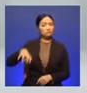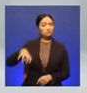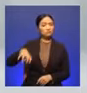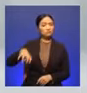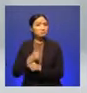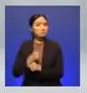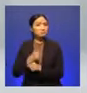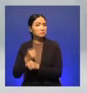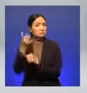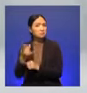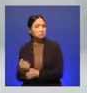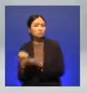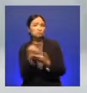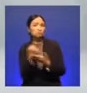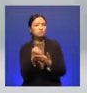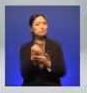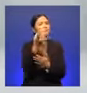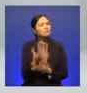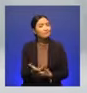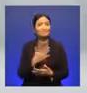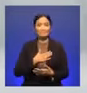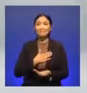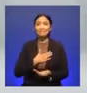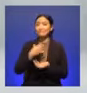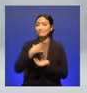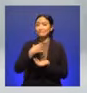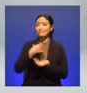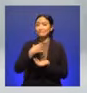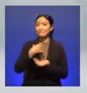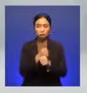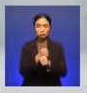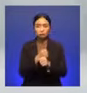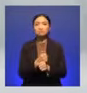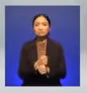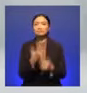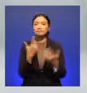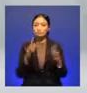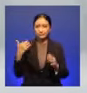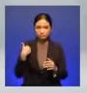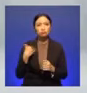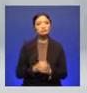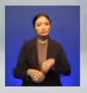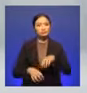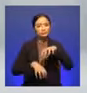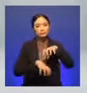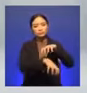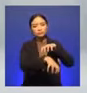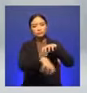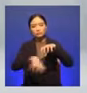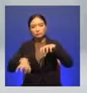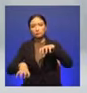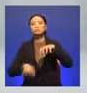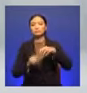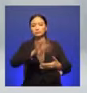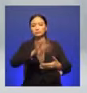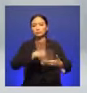ธีการทำงานแบบสสส.อย่างไรเมื่อตอนต้นดิฉันพูดถึงการทำงานในเรื่องนี้จะมีอยู่ในทุกสำนักของสสส.แต่ท่านผู้จัดการ